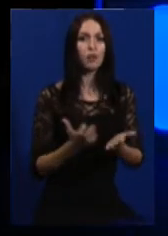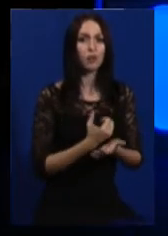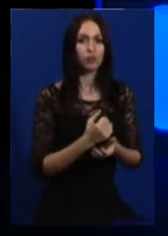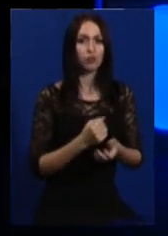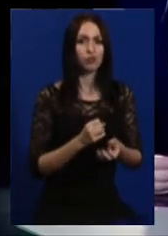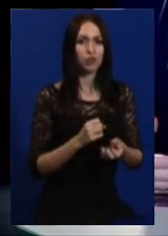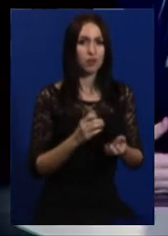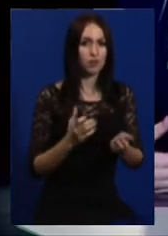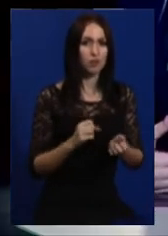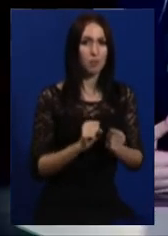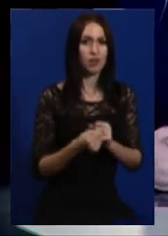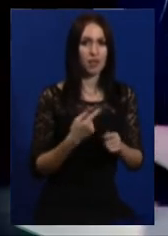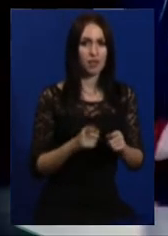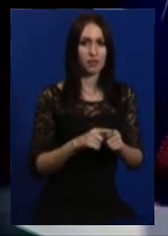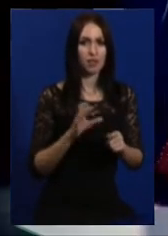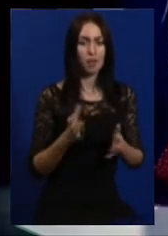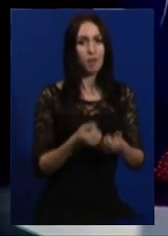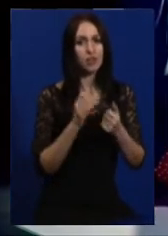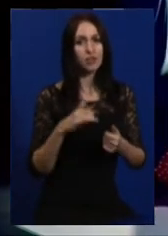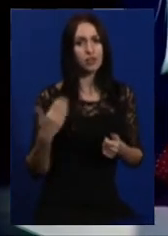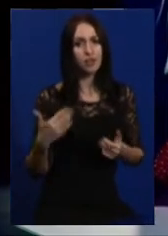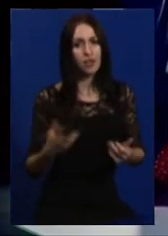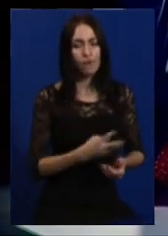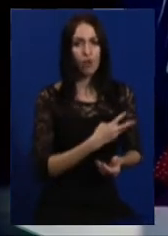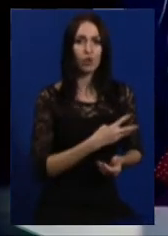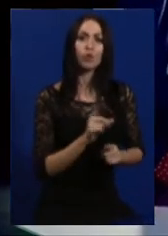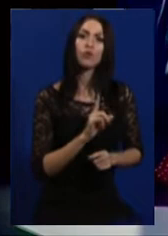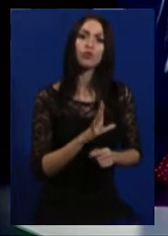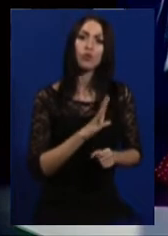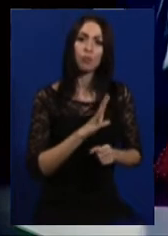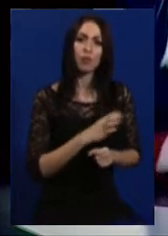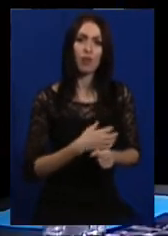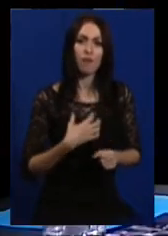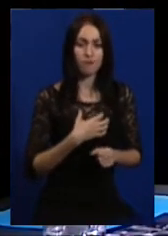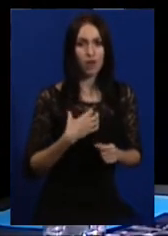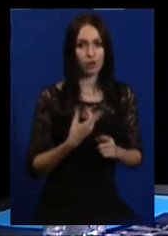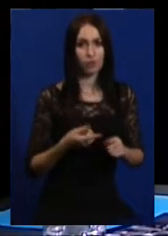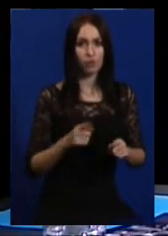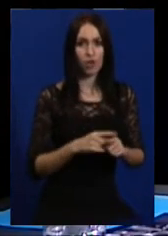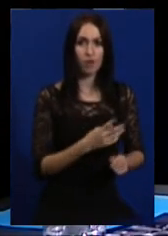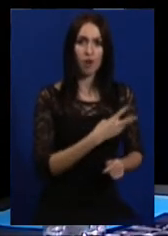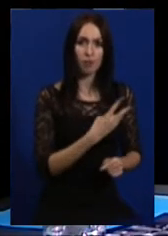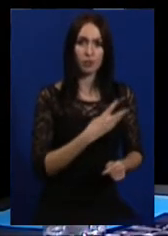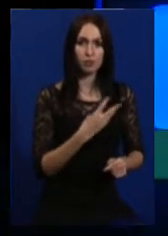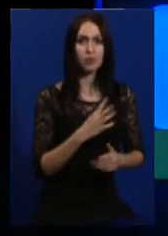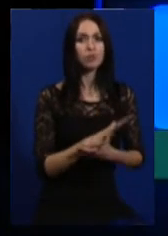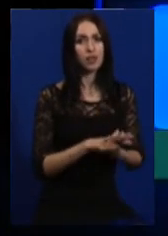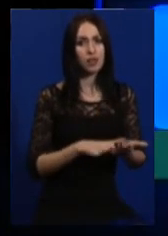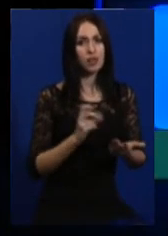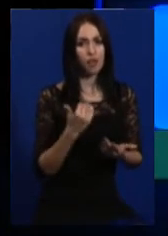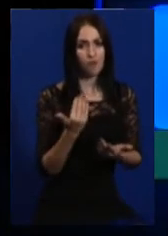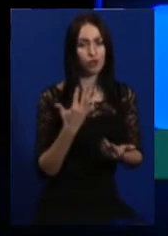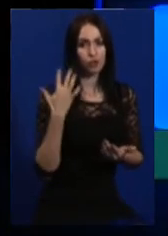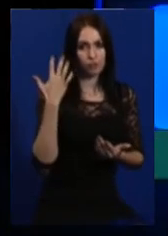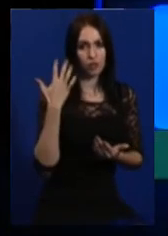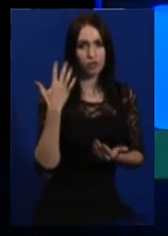ipad 3 мг азбука волонтеров так чтобы вас кладовыми всего оптимизм и подальше на машинку